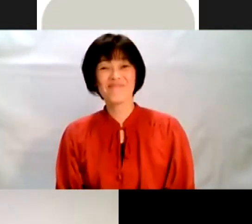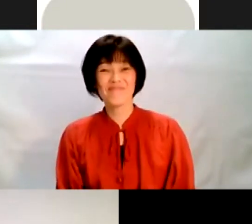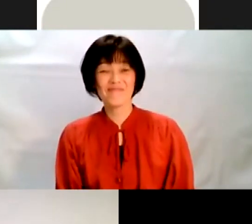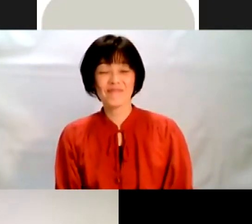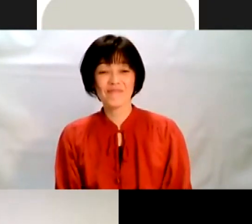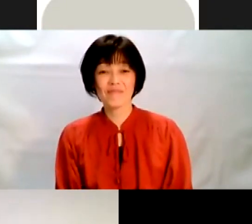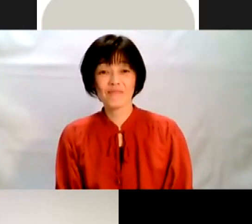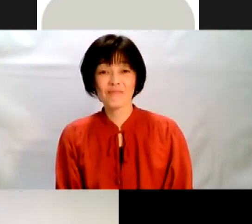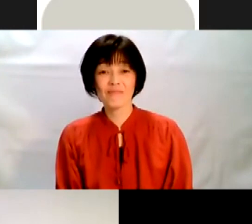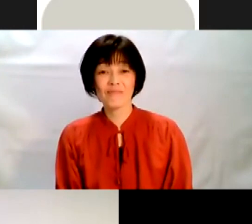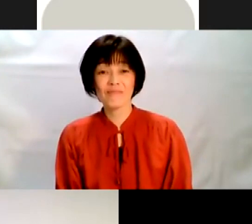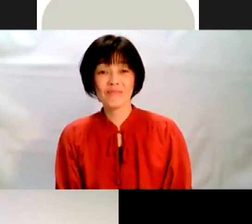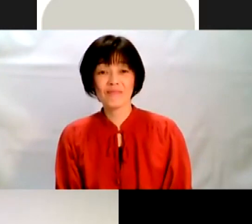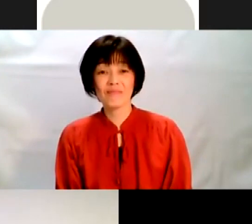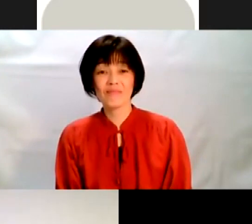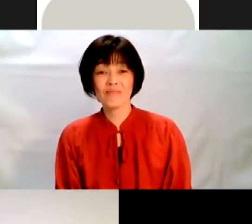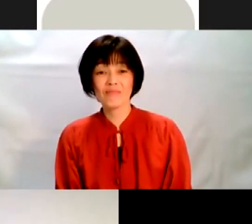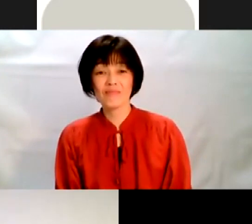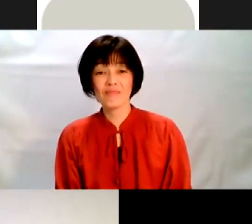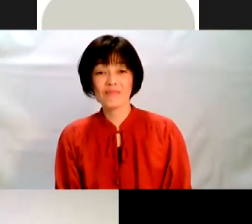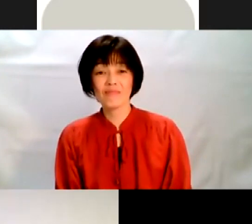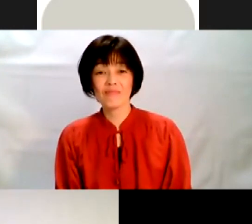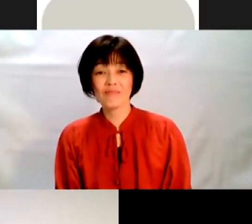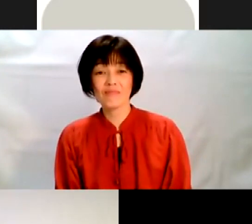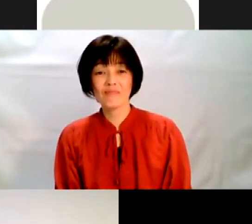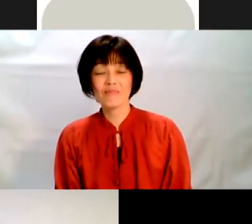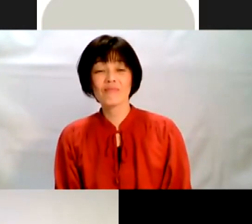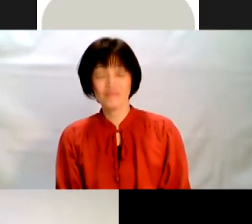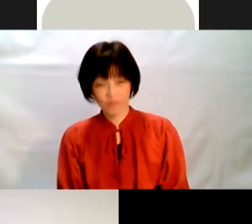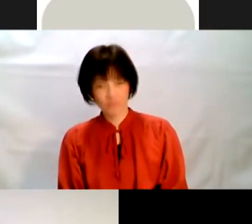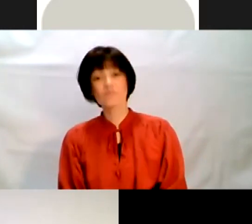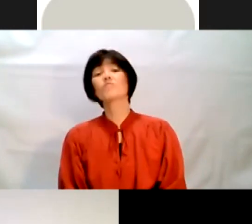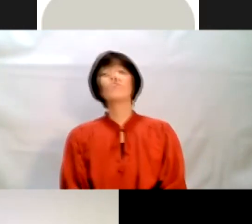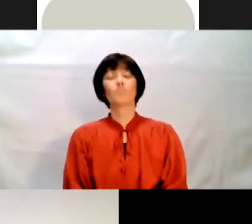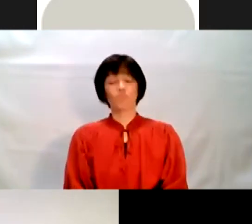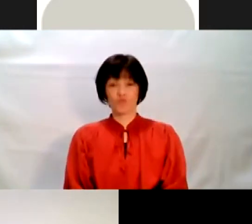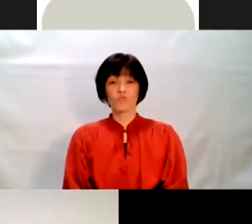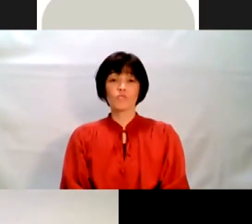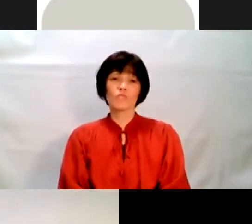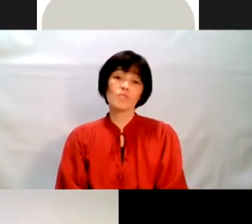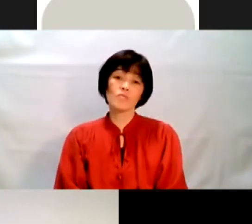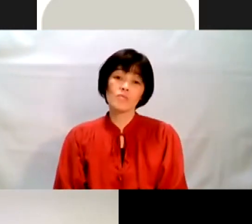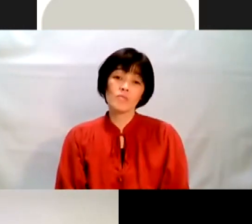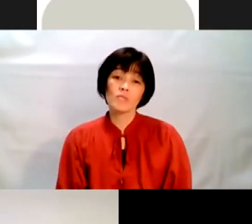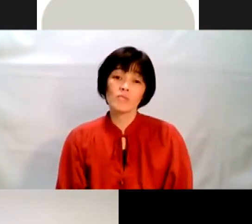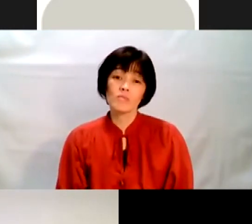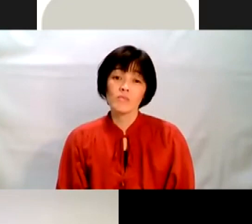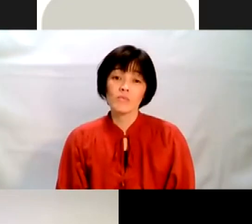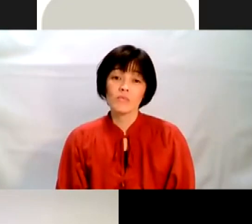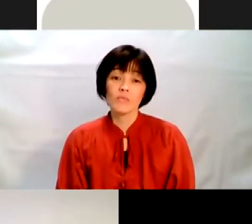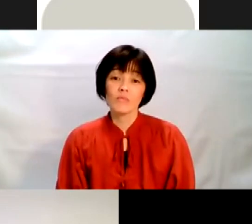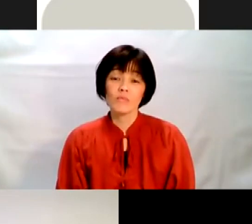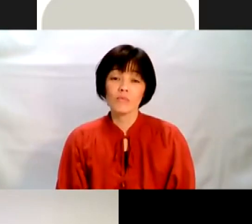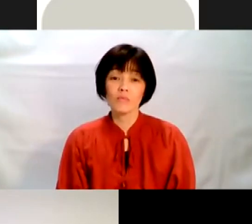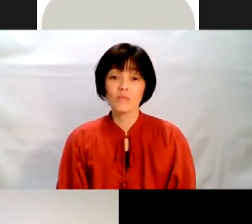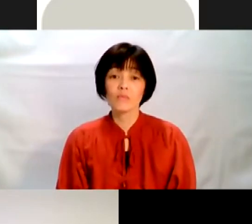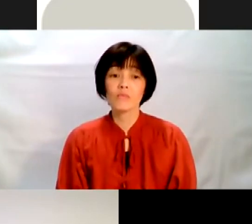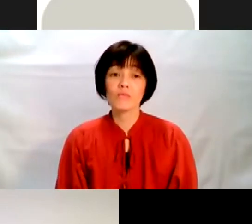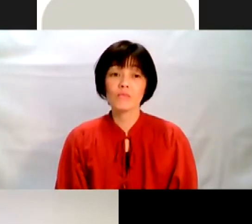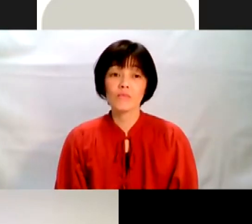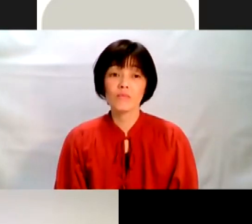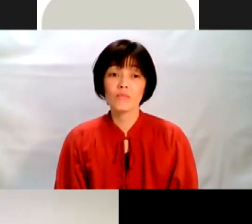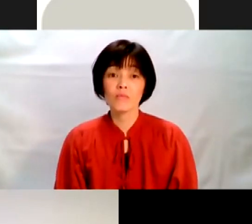全部震災でなくして一生懸命にやってきただけです